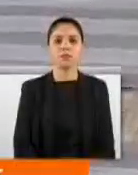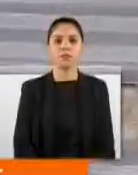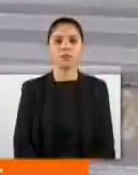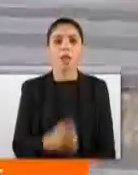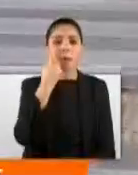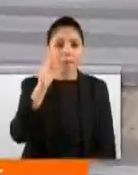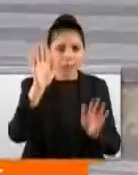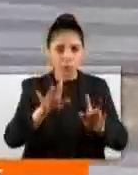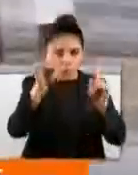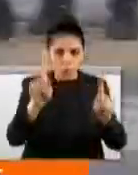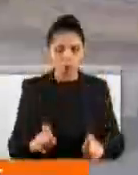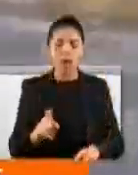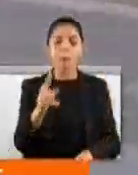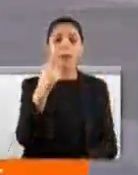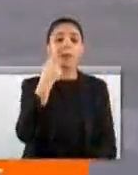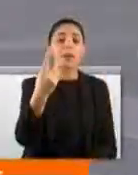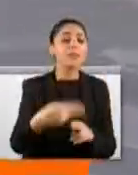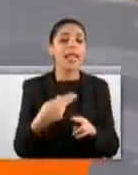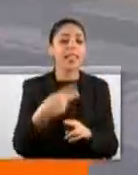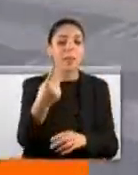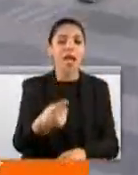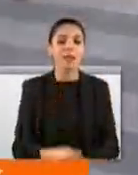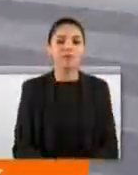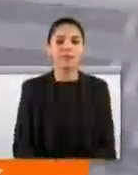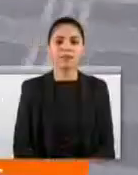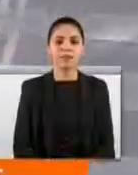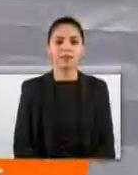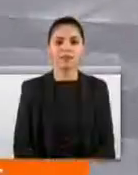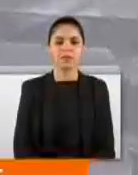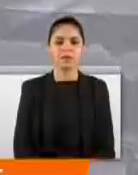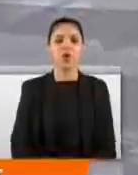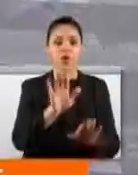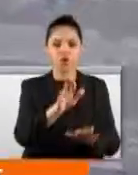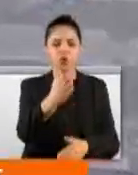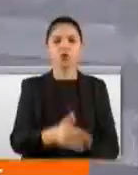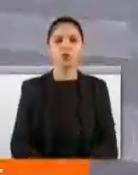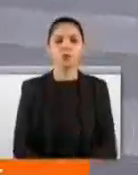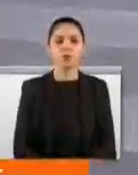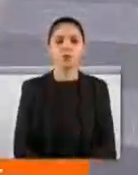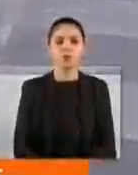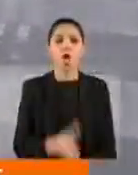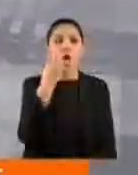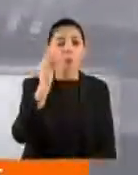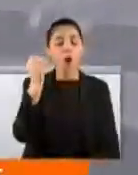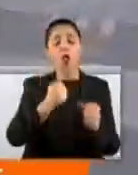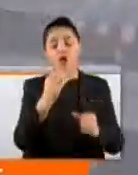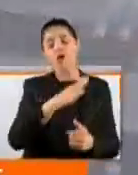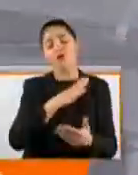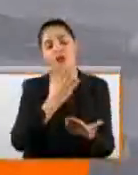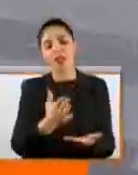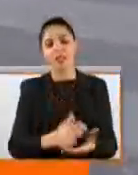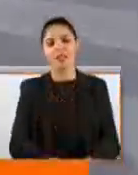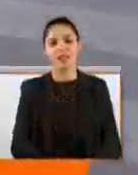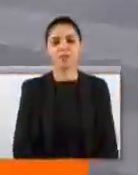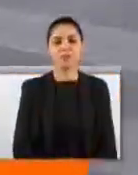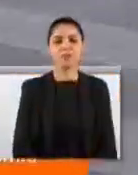Bakalım duracak mı? Yaya geçidindeyiz. Deneyelim. Deneyelim bakalım. Sanırım durdu, evet. Böyle sürücüler de var efendim.